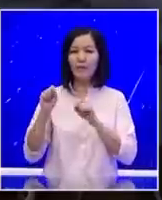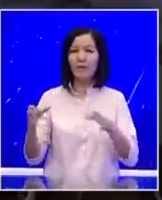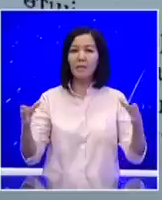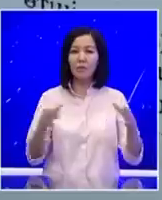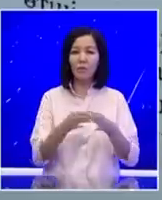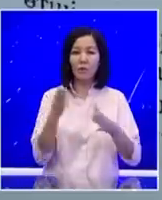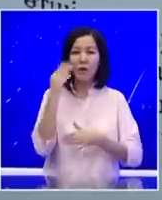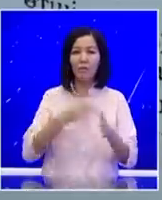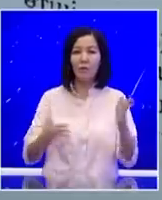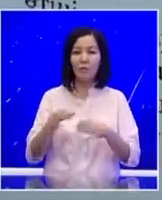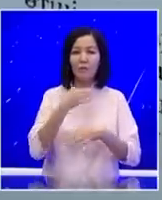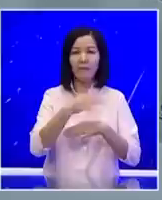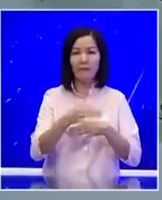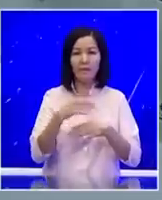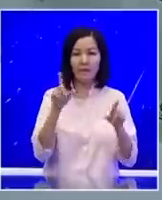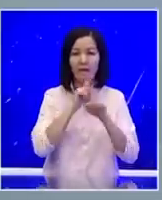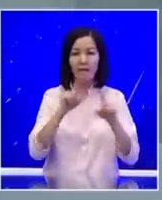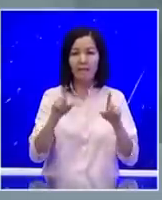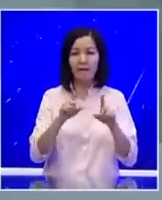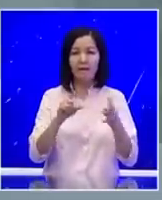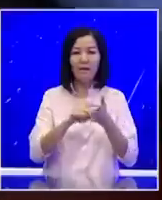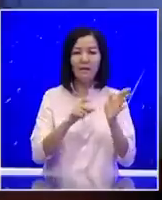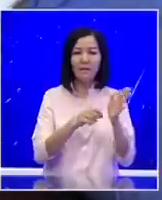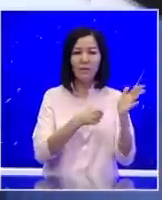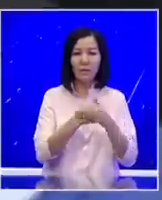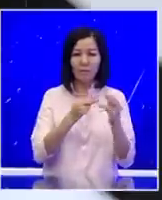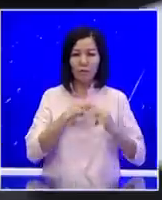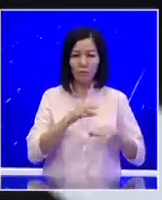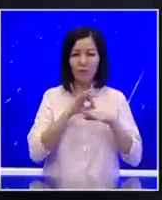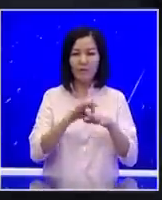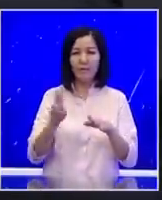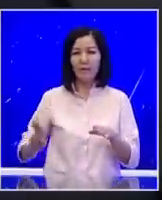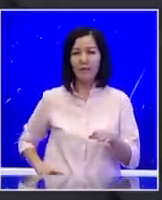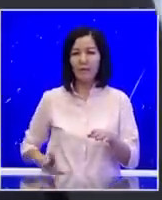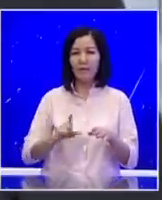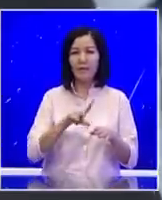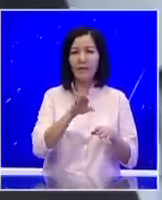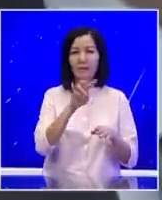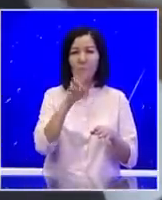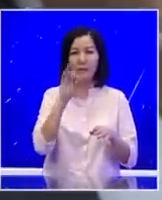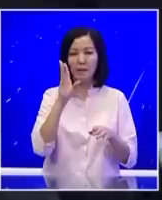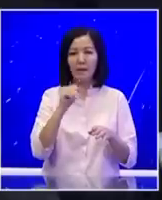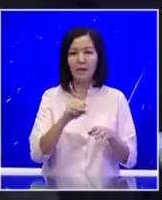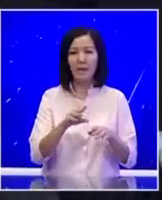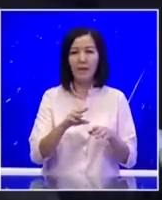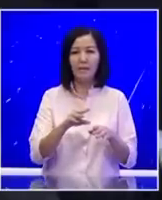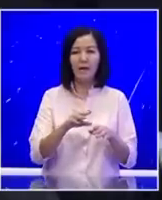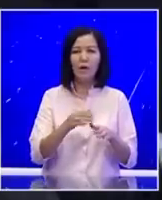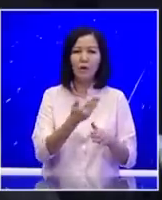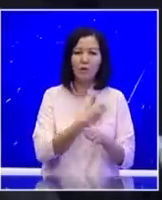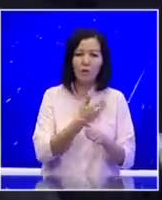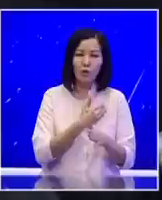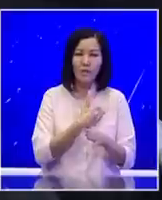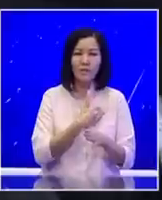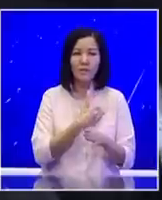қорының Алматы облыстық филиалы кеңсе жабық режимде жұмыс жасап жатыр. Директоры Елмира Боранбек қарша бораған сұраныстан